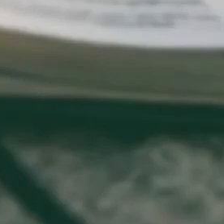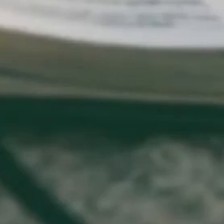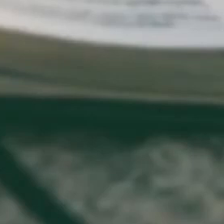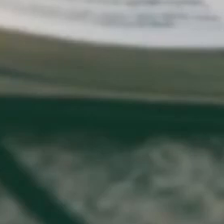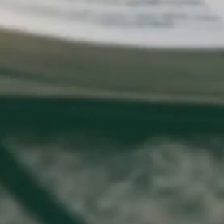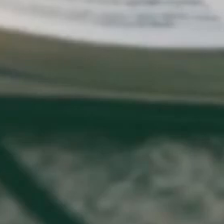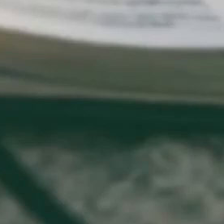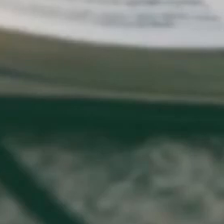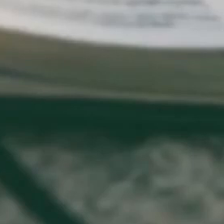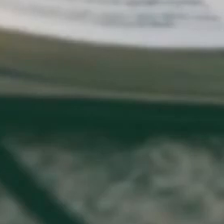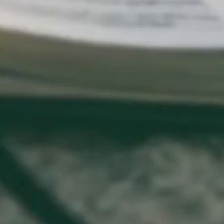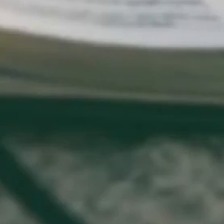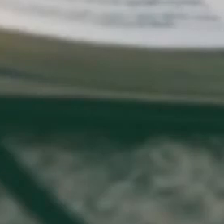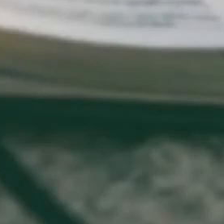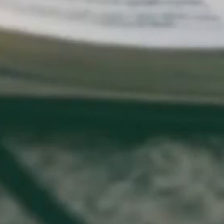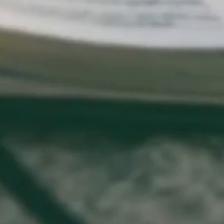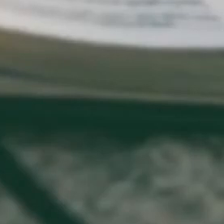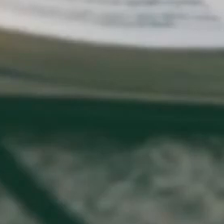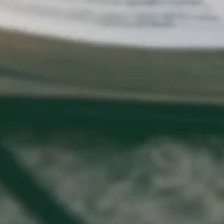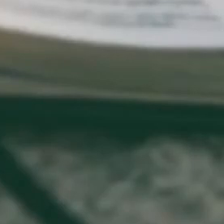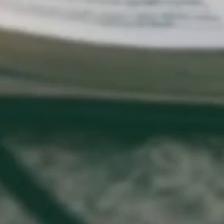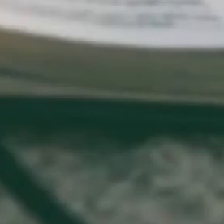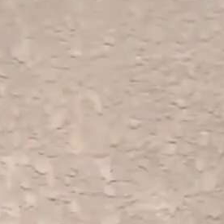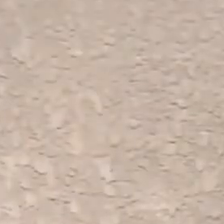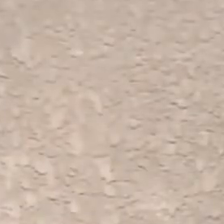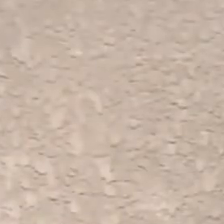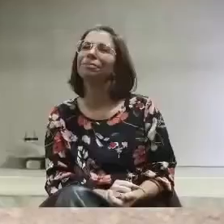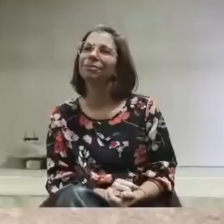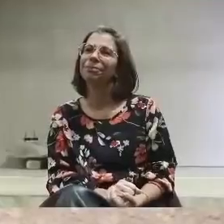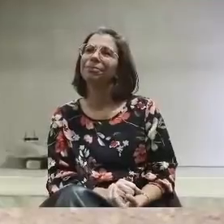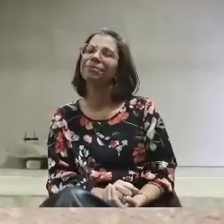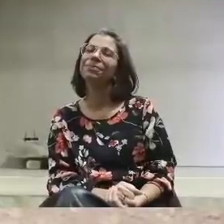nous comprenions que est-ce que nous